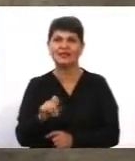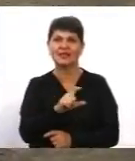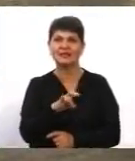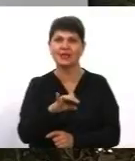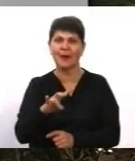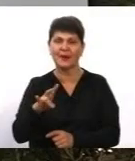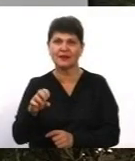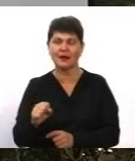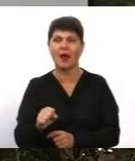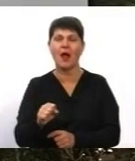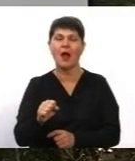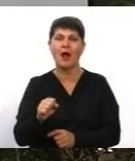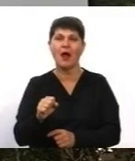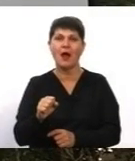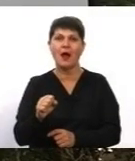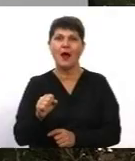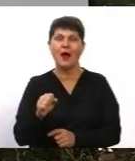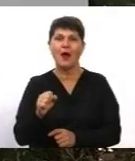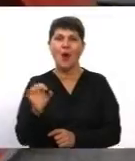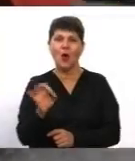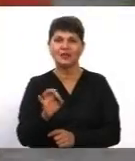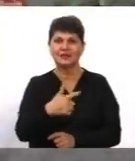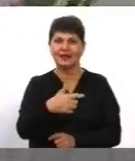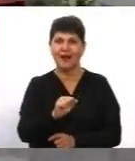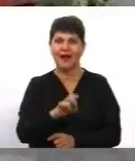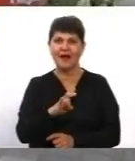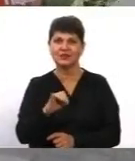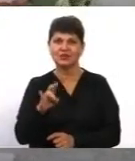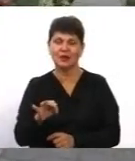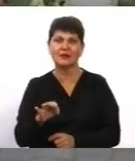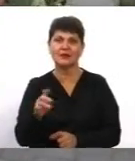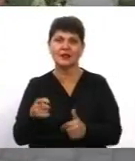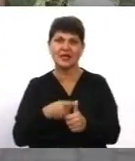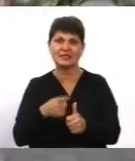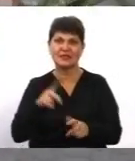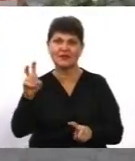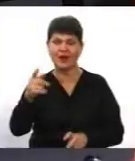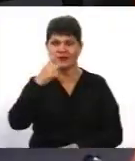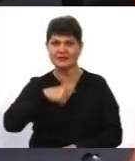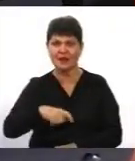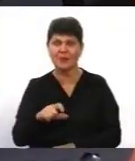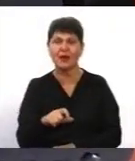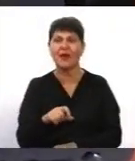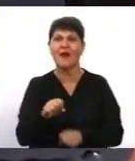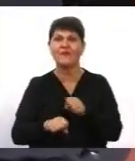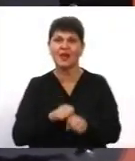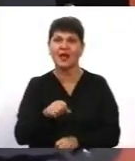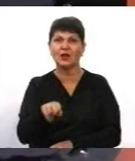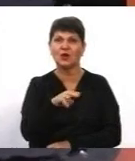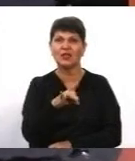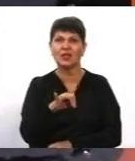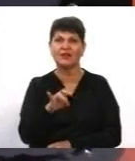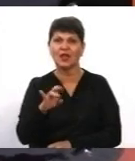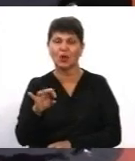веломобіль Олексія Ганшина. Чоловік називає себе велодрімером. Родом він із села Китайгород Олександрівського району, що на